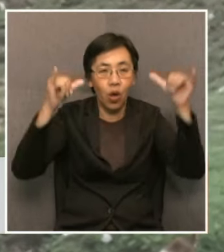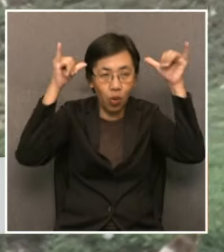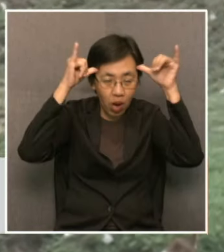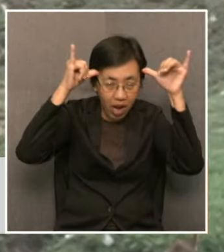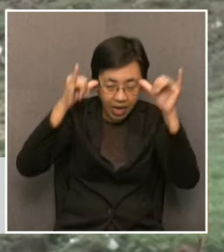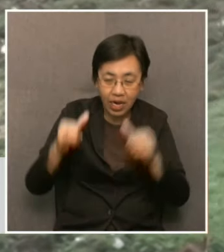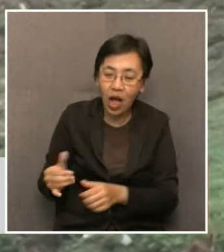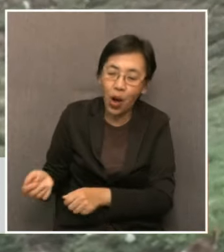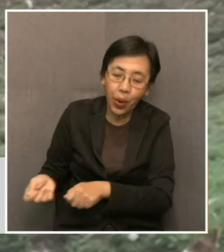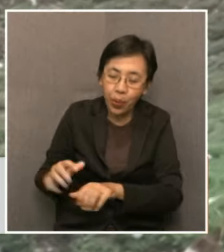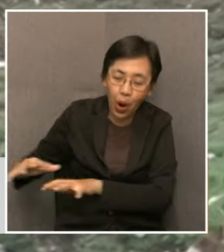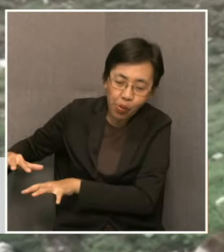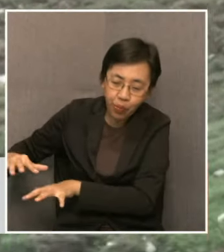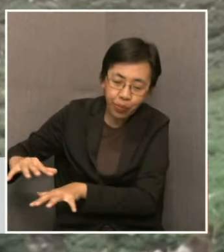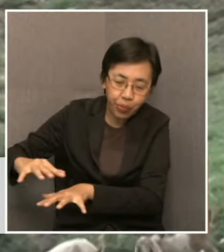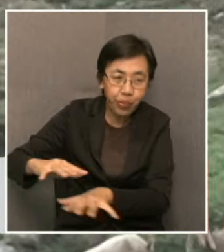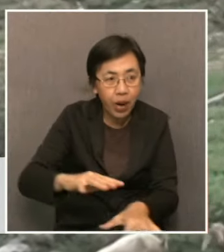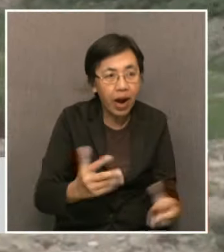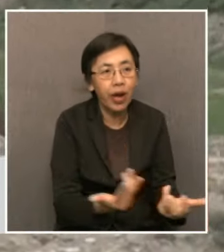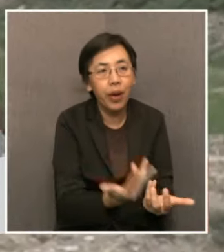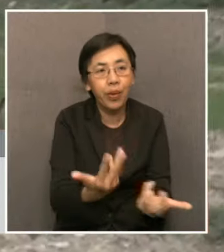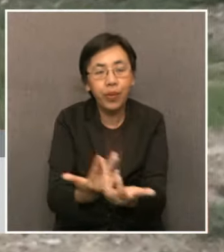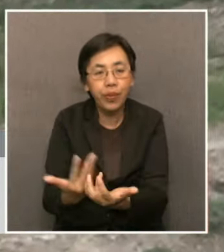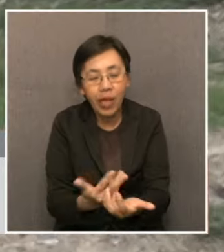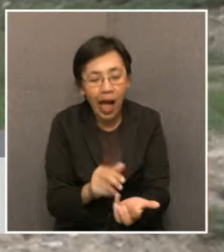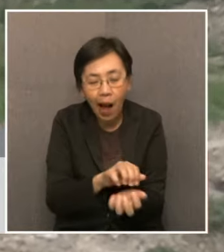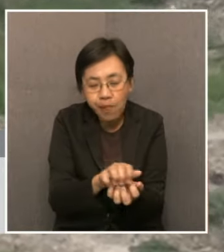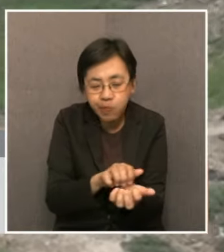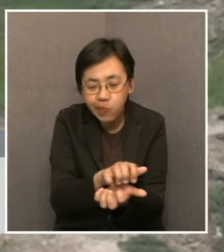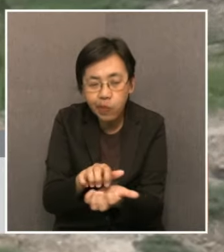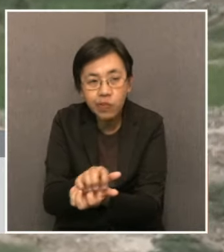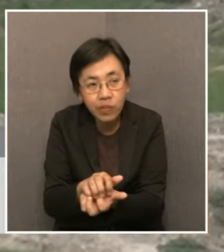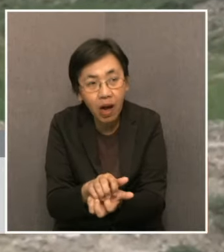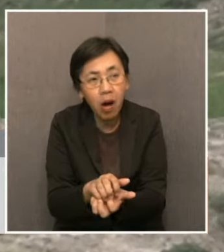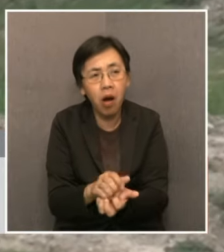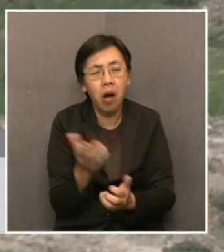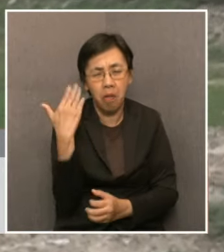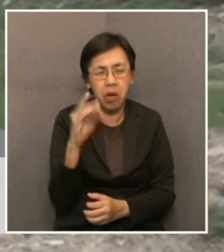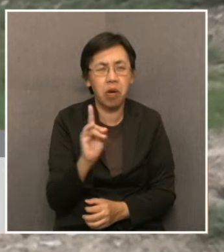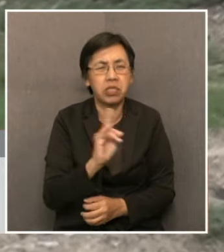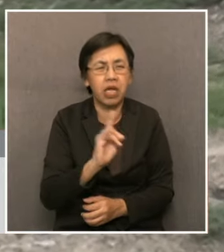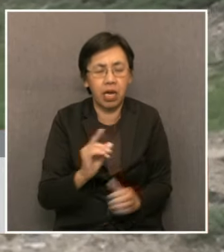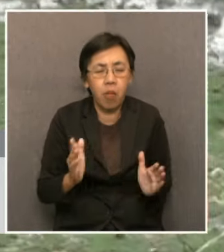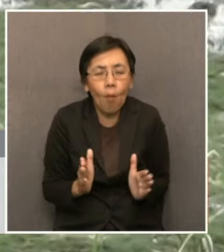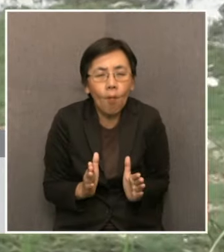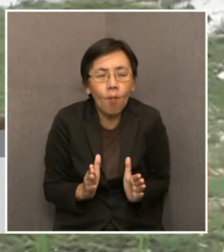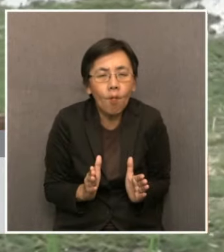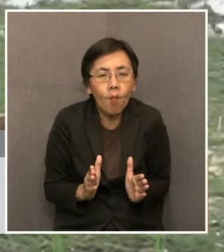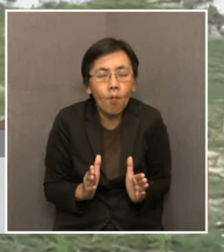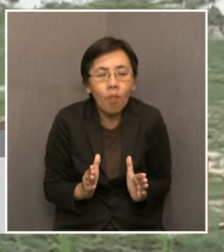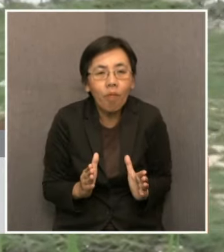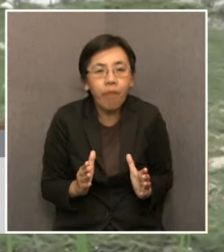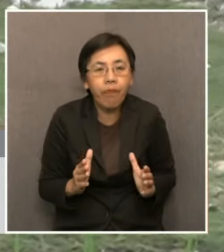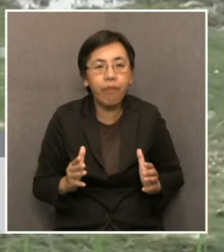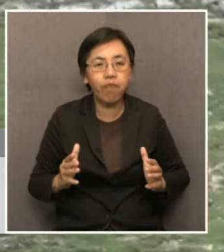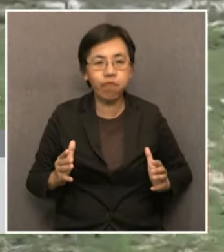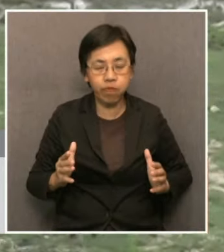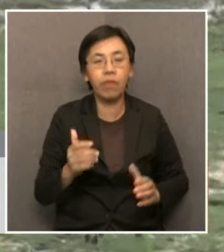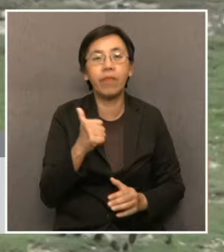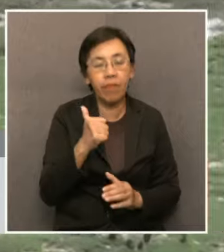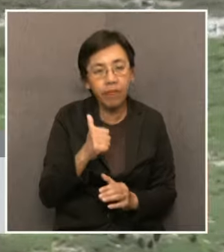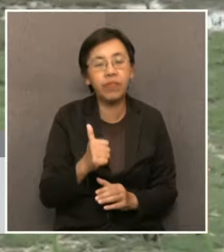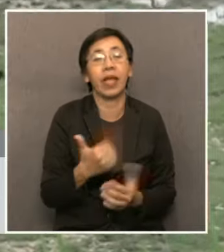ากินหญ้าอ่อนในเขื่อนวังร่มเกล้าจากสัตว์เลี้ยงที่สู้ผอมก็เริ่มที่จะมีน้ำมีนวลขึ้นนะคะก็คาดว่าอีกไม่นานจะจับขาย